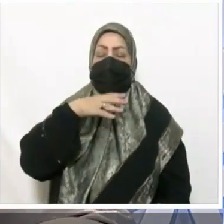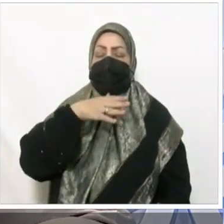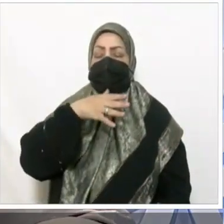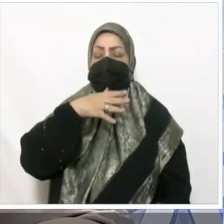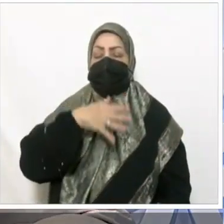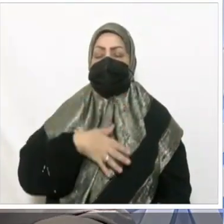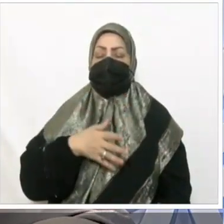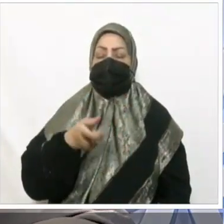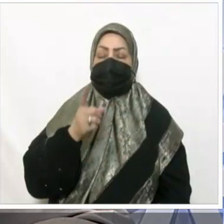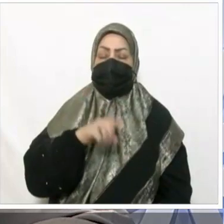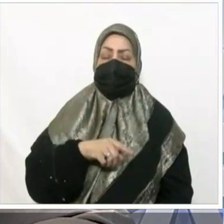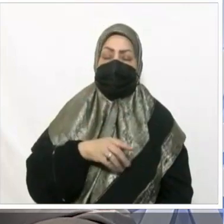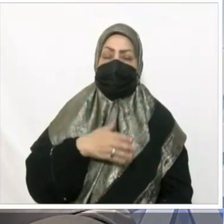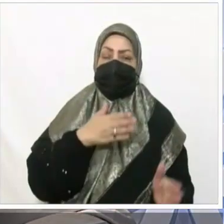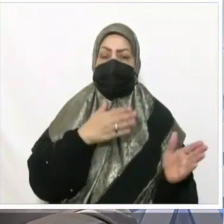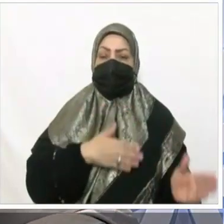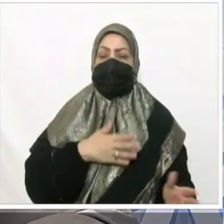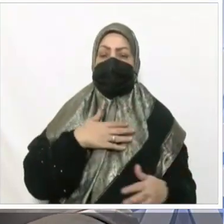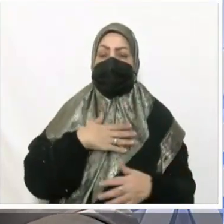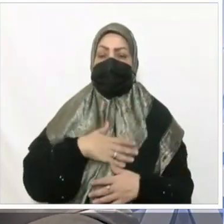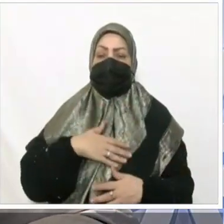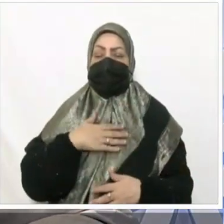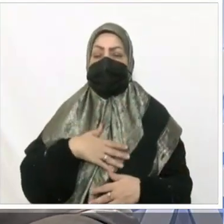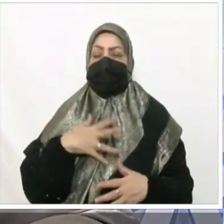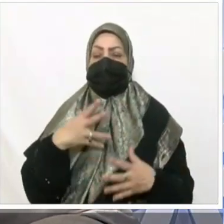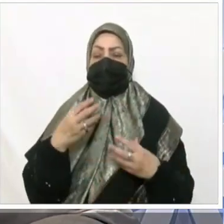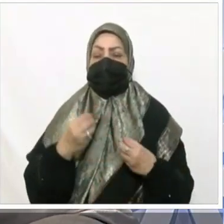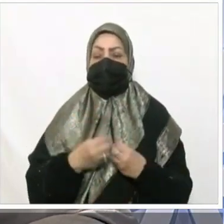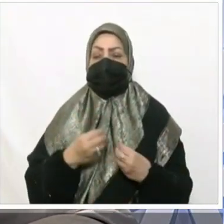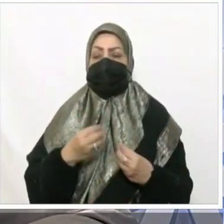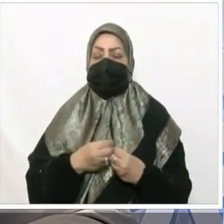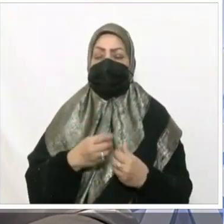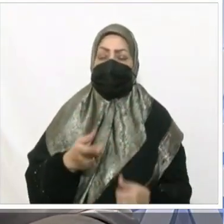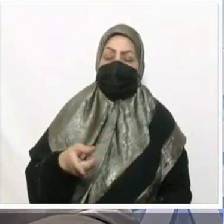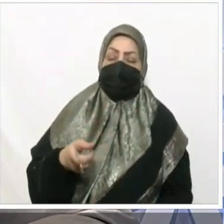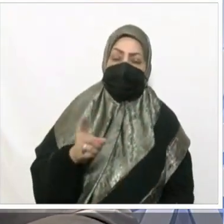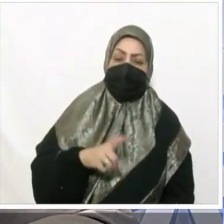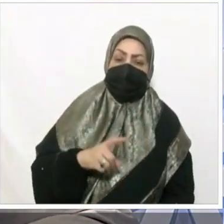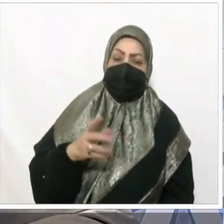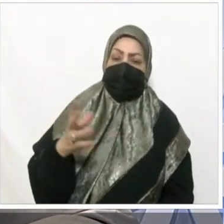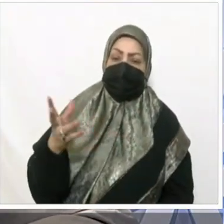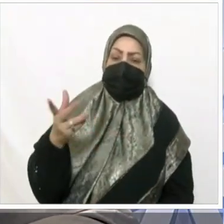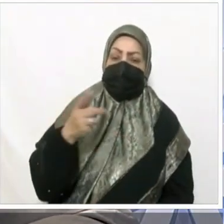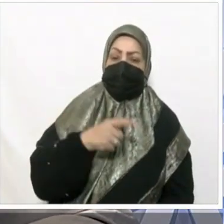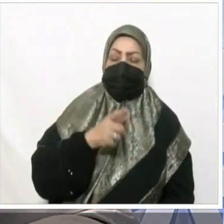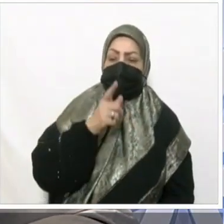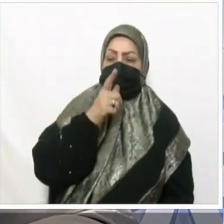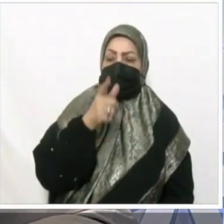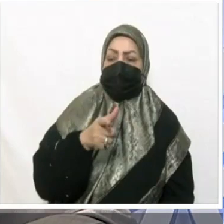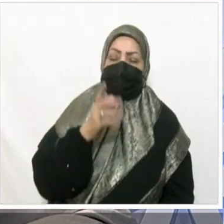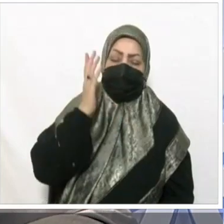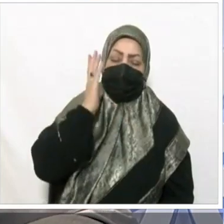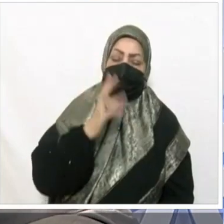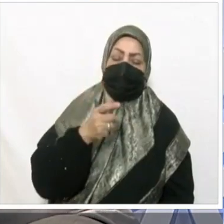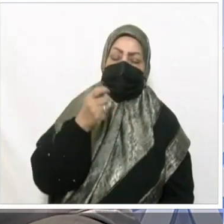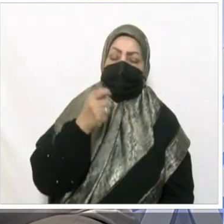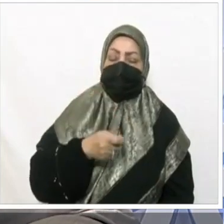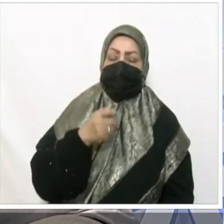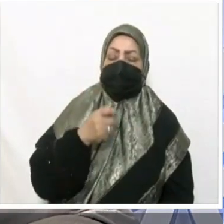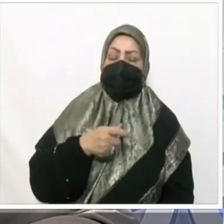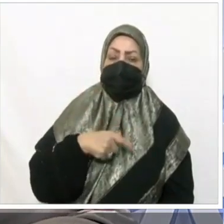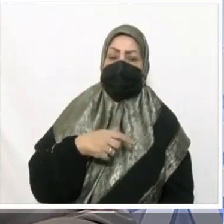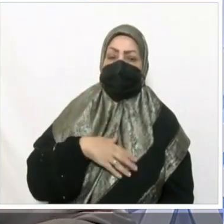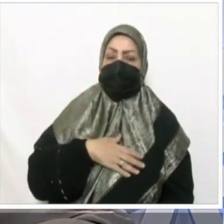هذا الحديث بقول النبي صلى الله عليه وسلم واجب، قالوا أي متأكد، متأكد